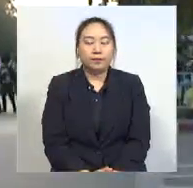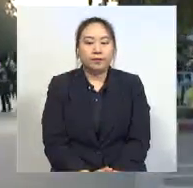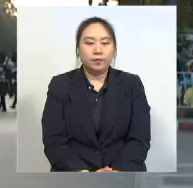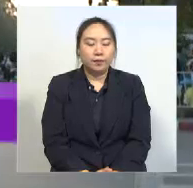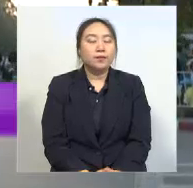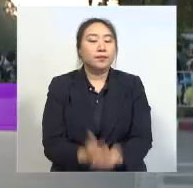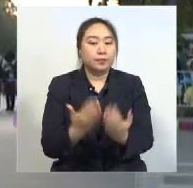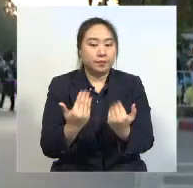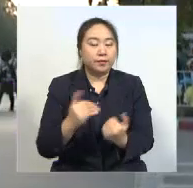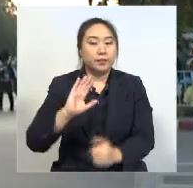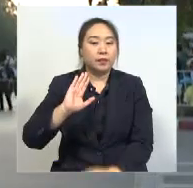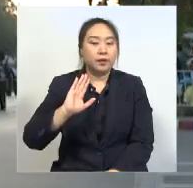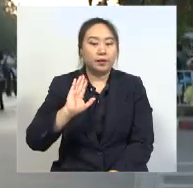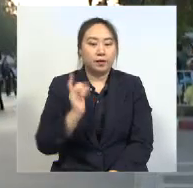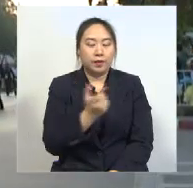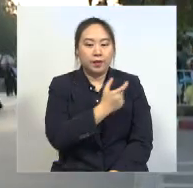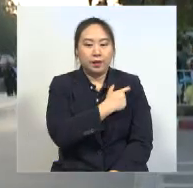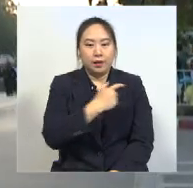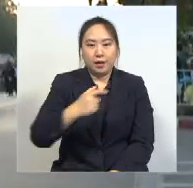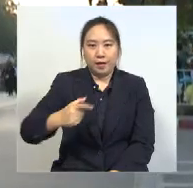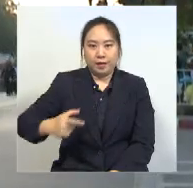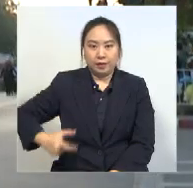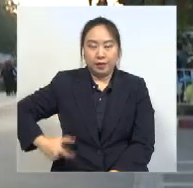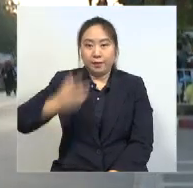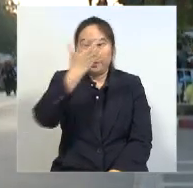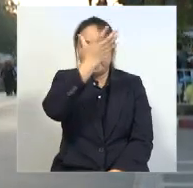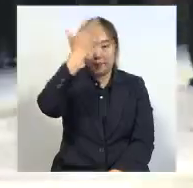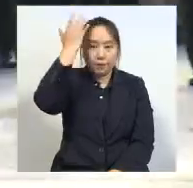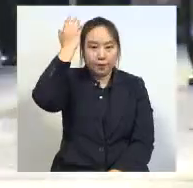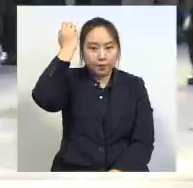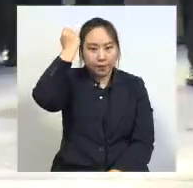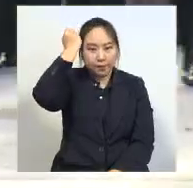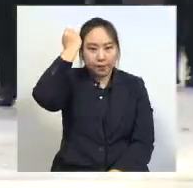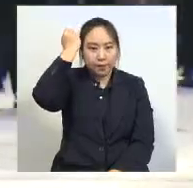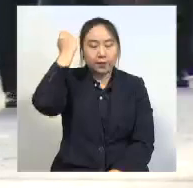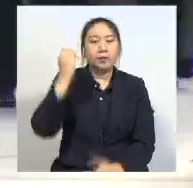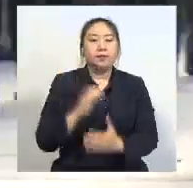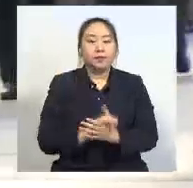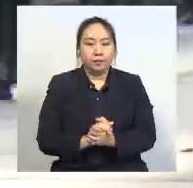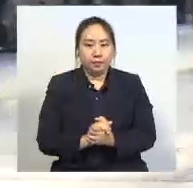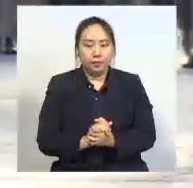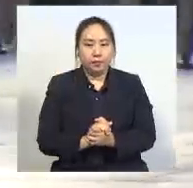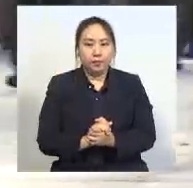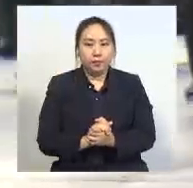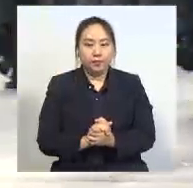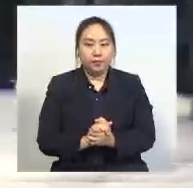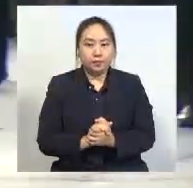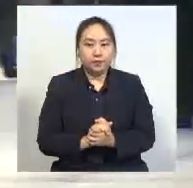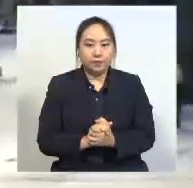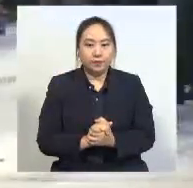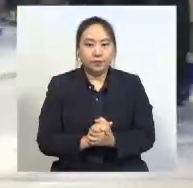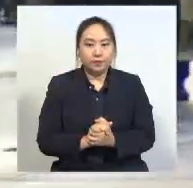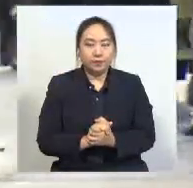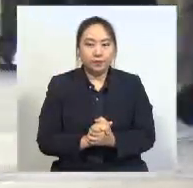ในการนี้สมเด็จพระเจ้าลูกเธอเจ้าฟ้าพัชรกิติยาภานเรนทิราเทพยวดีกรมหลวงราชส